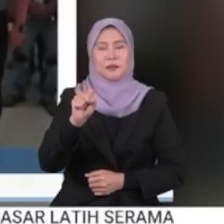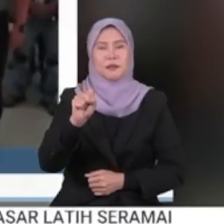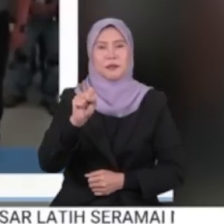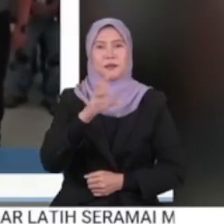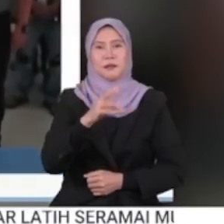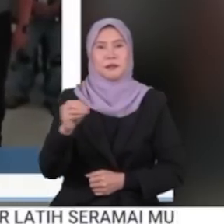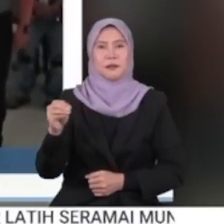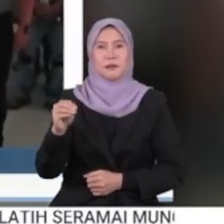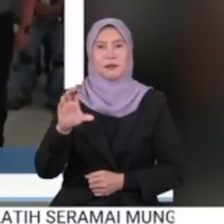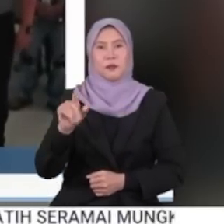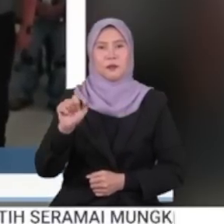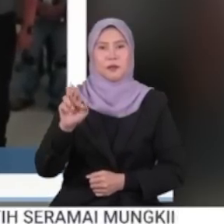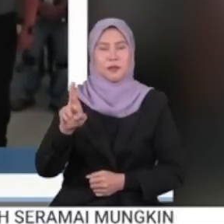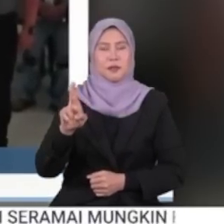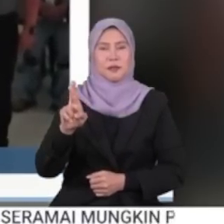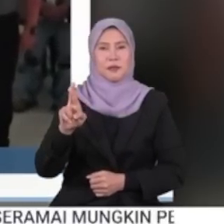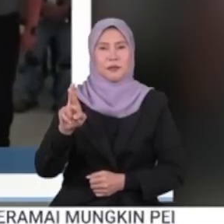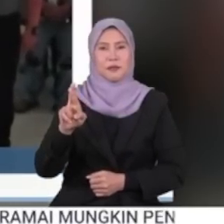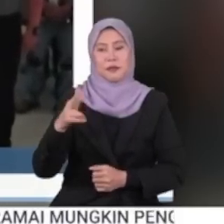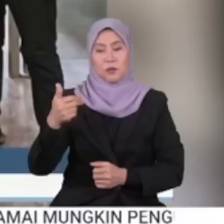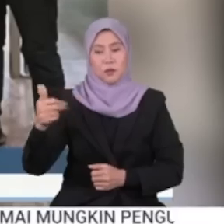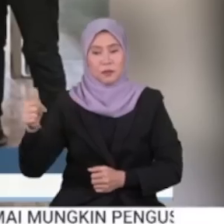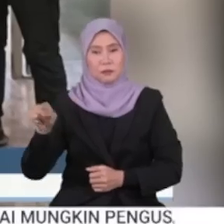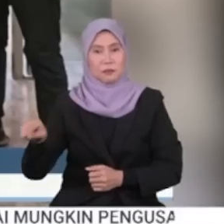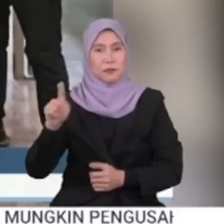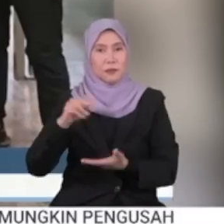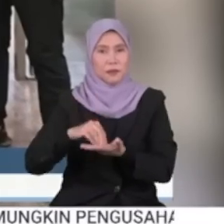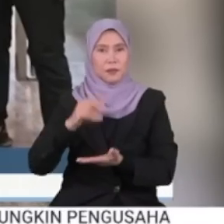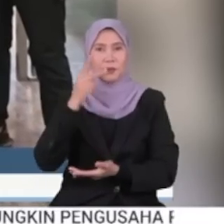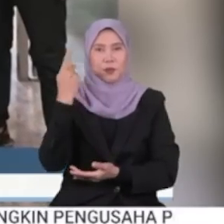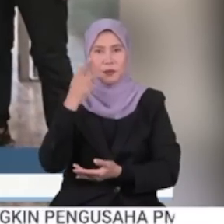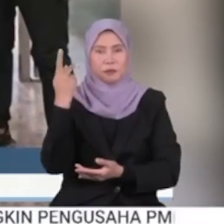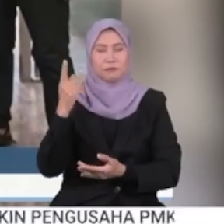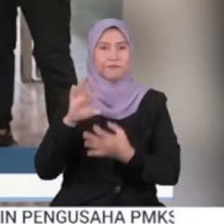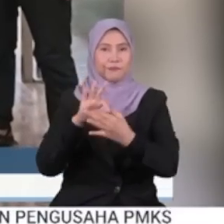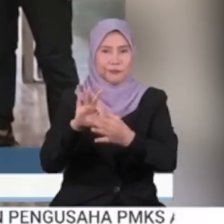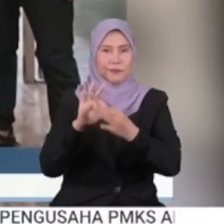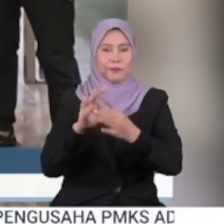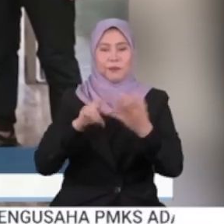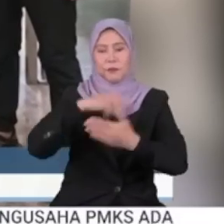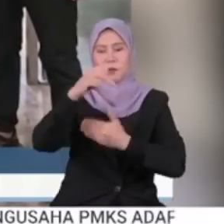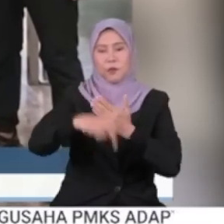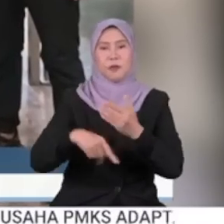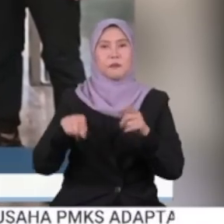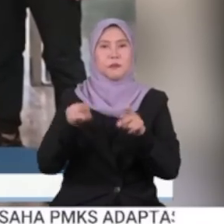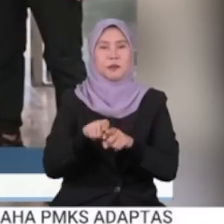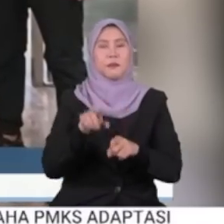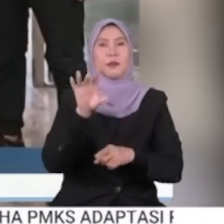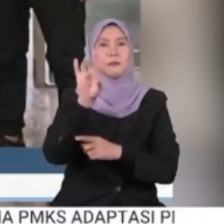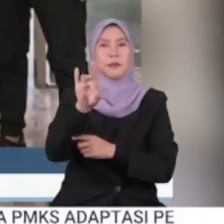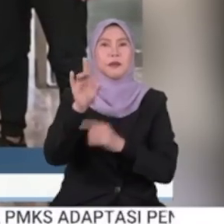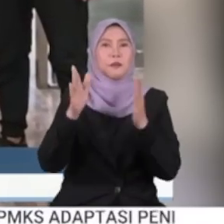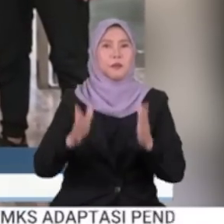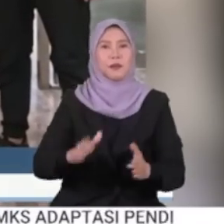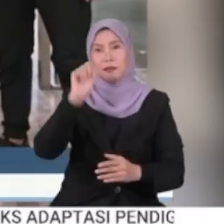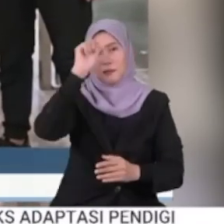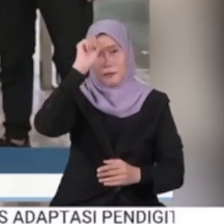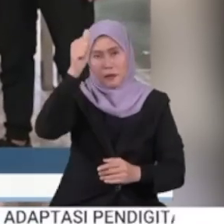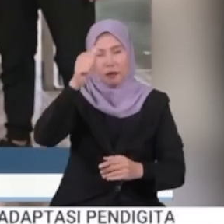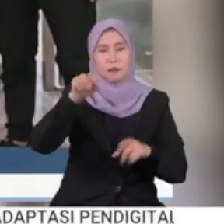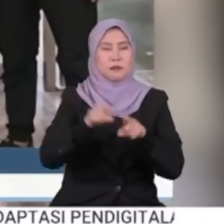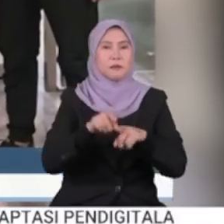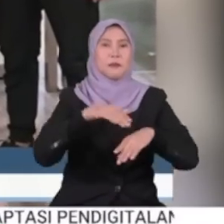Antikong dan Konsulat Jeneral Republik Indonesia di Kuching. Sementara itu, melalui program sama, 8 warga negara India